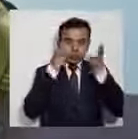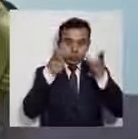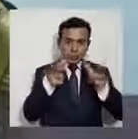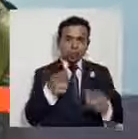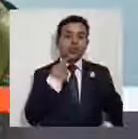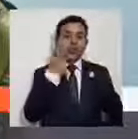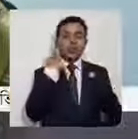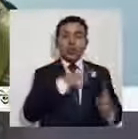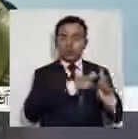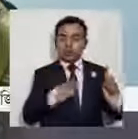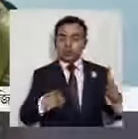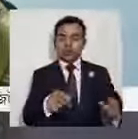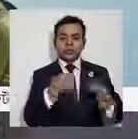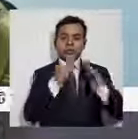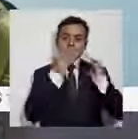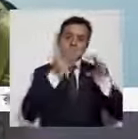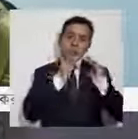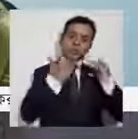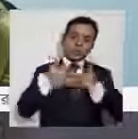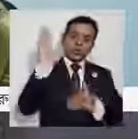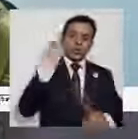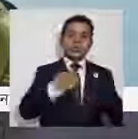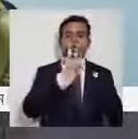পর্যন্ত 71,393 জন।